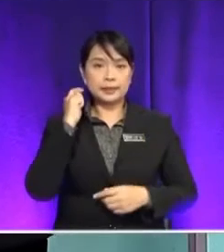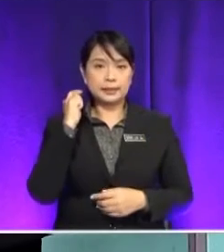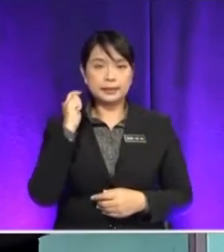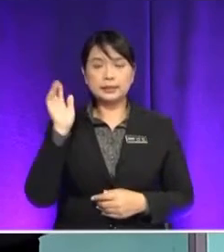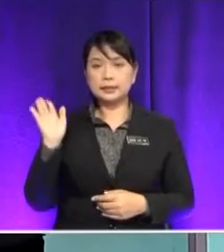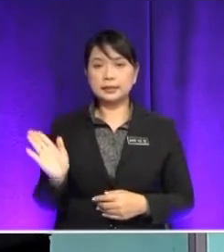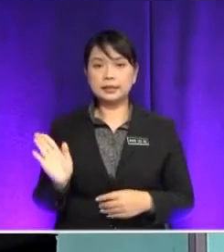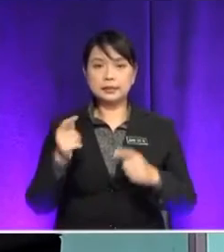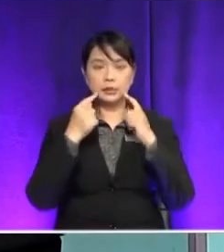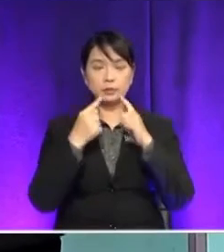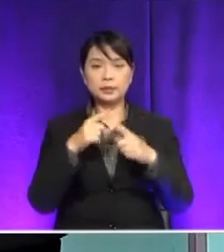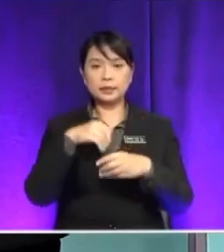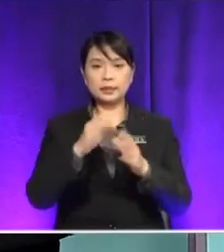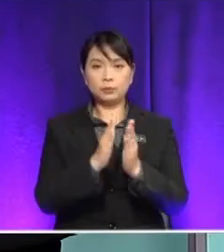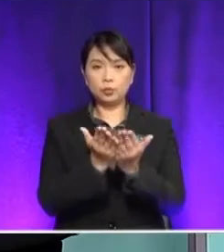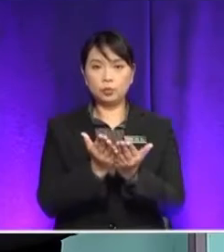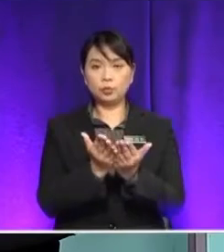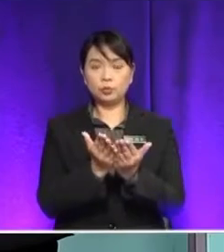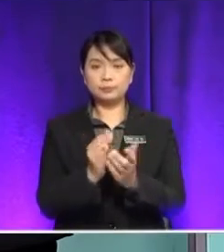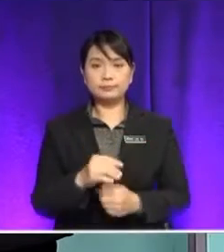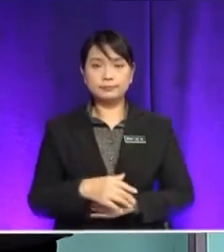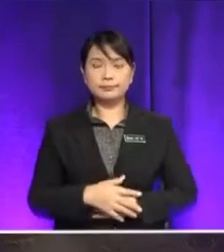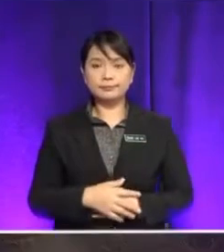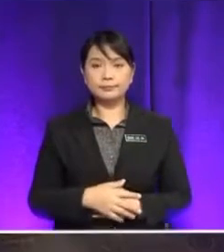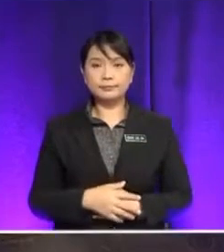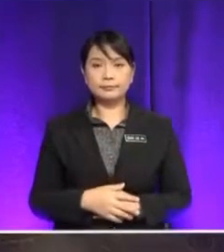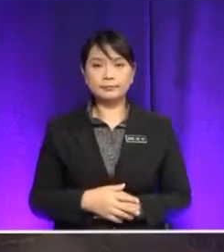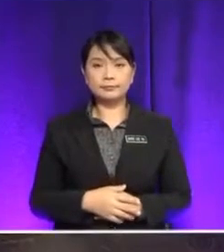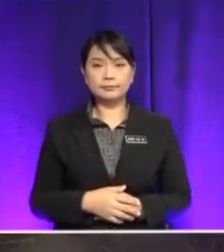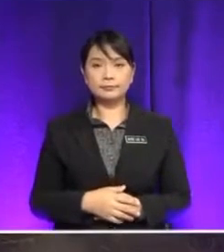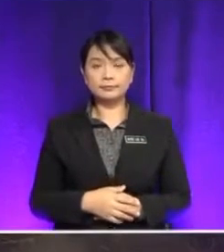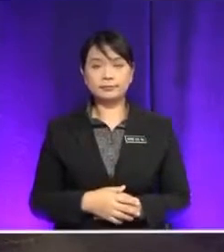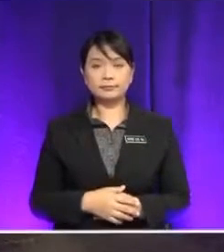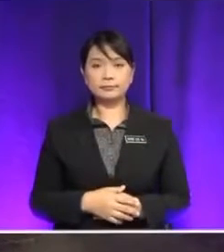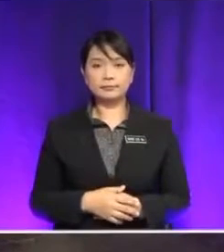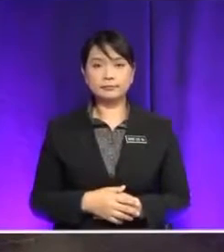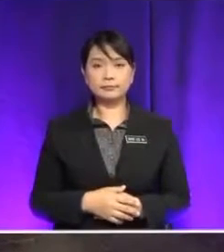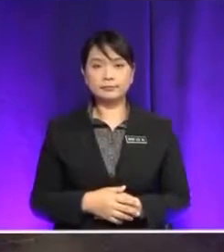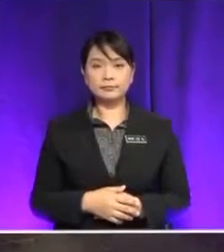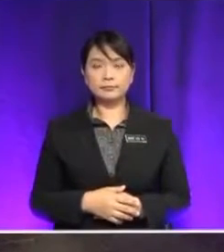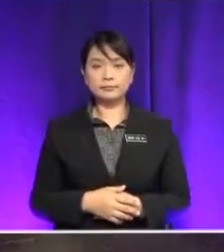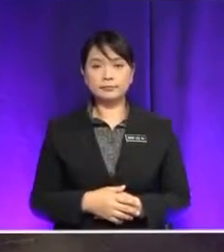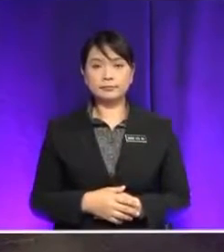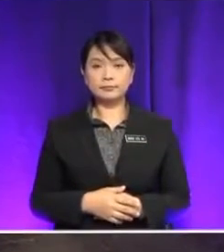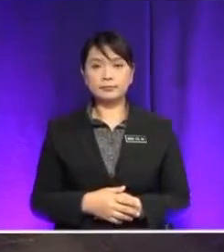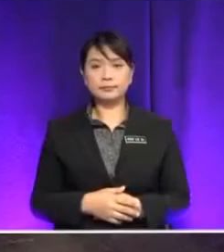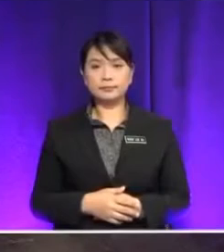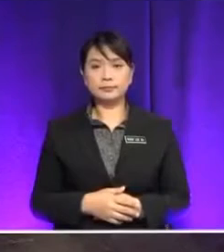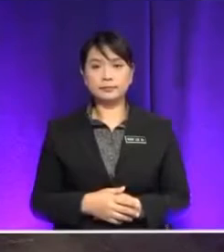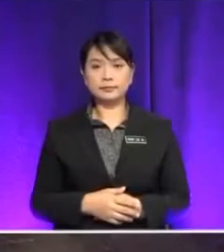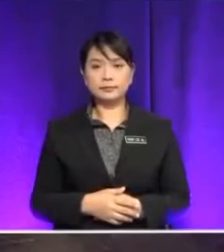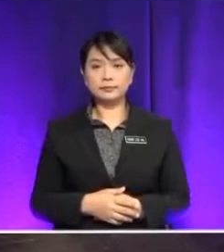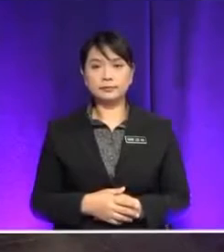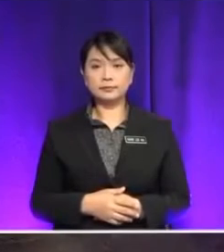ya nih jawabannya semua di dalam buku Rahmat ada masalah sih Desire VC gua udah Terangkan tadi juga Ayo betul tabung jawaban sebelum kita